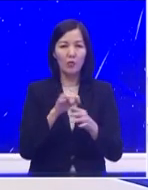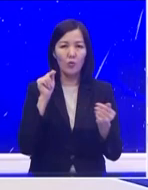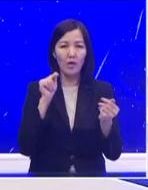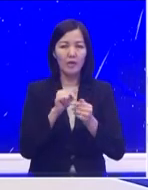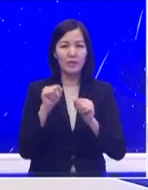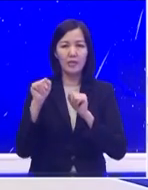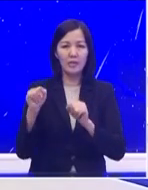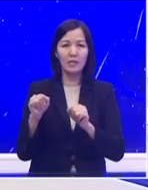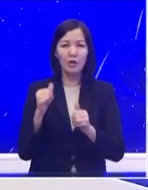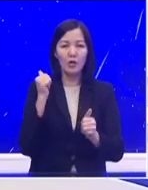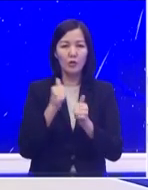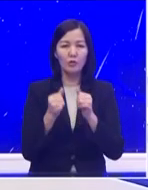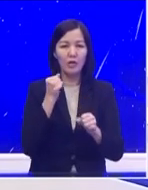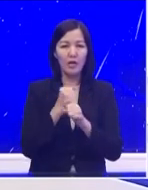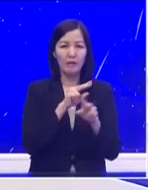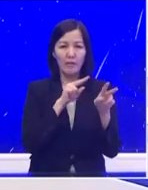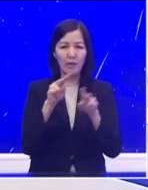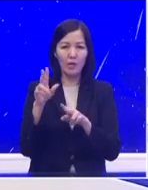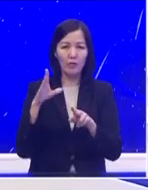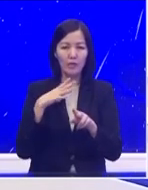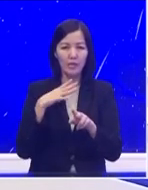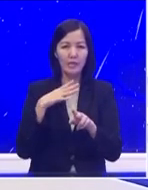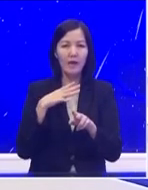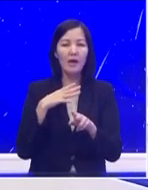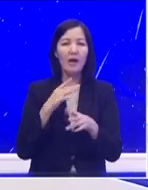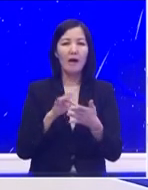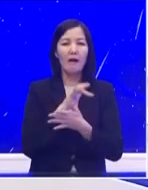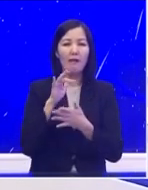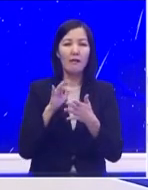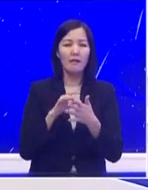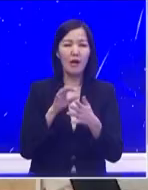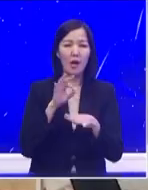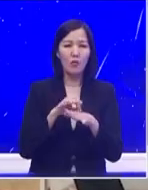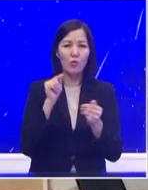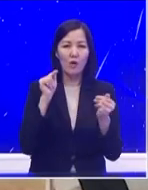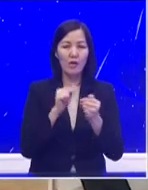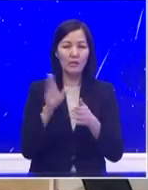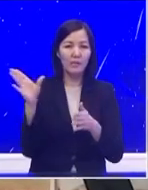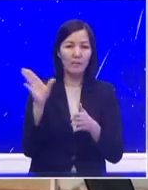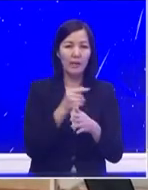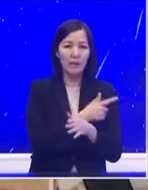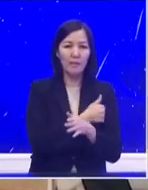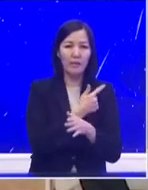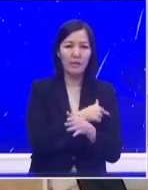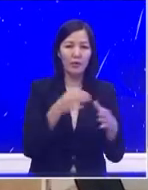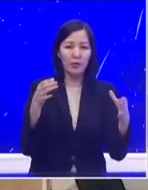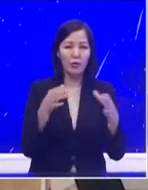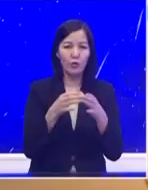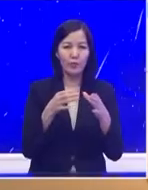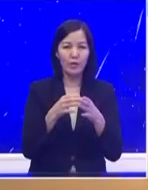сақтық шаралары күн сайын қатаң бақылауда, дейді текелілік ақ халаттылар. Шаһарда індетке қарсы барлық медициналық